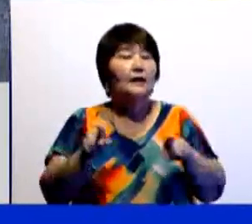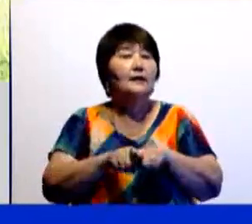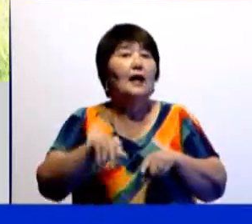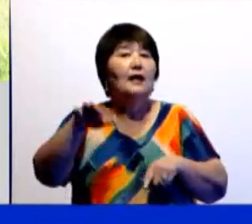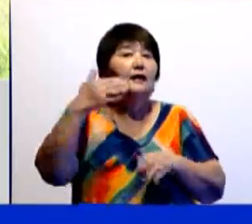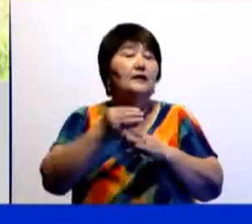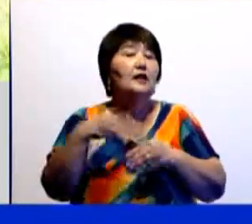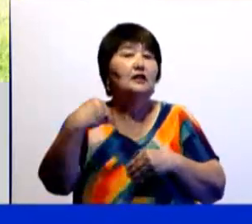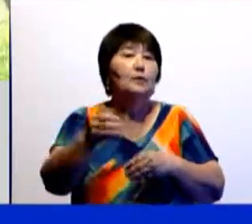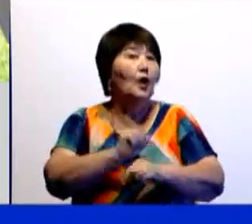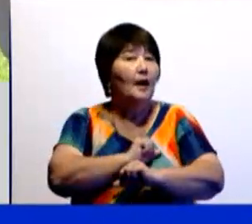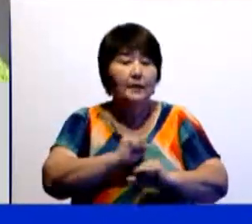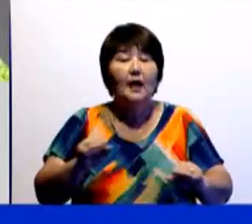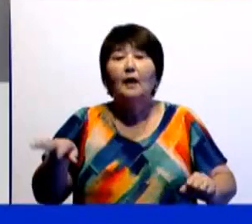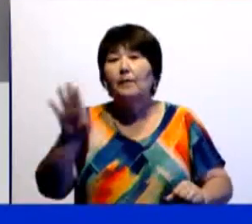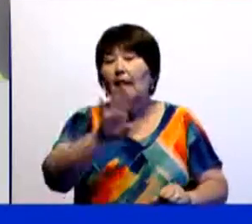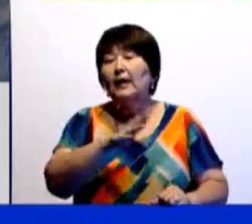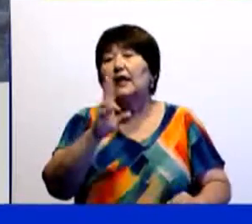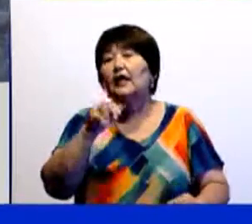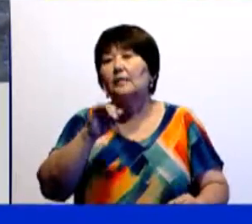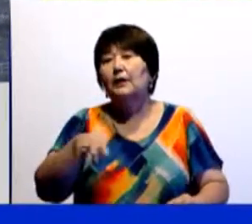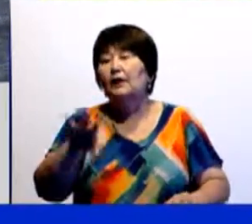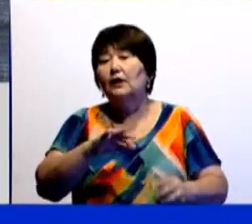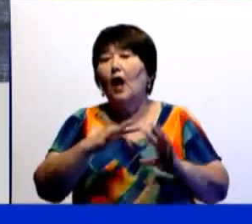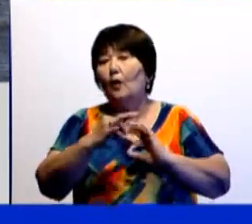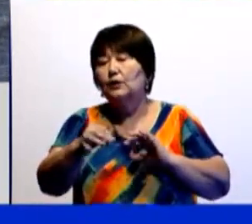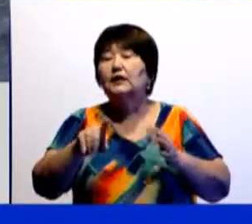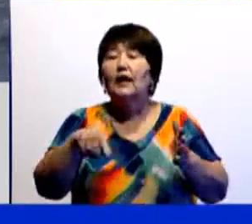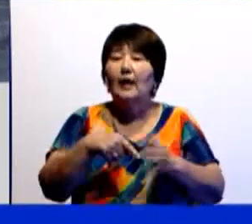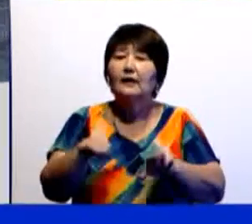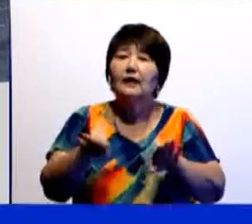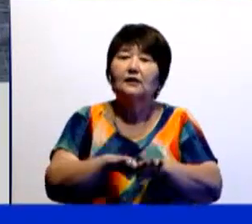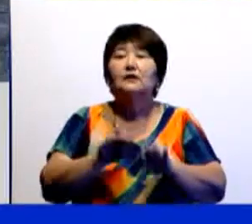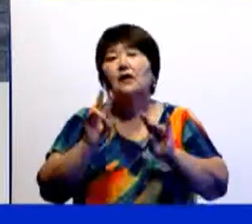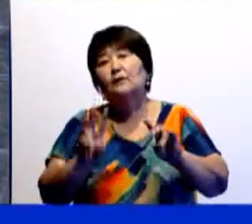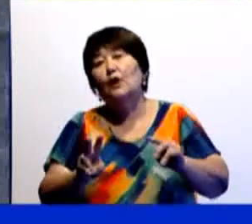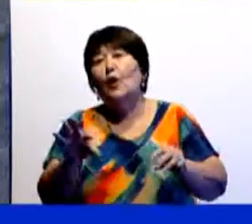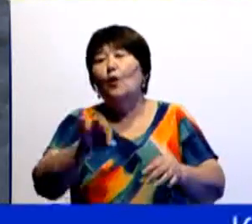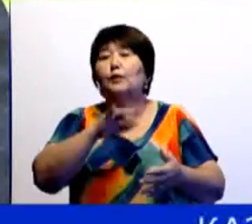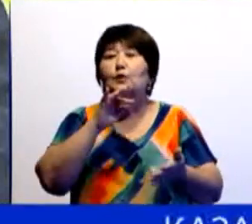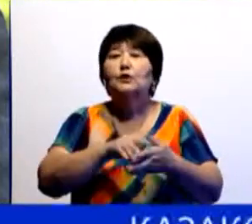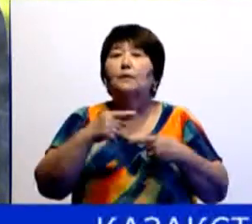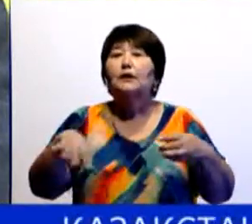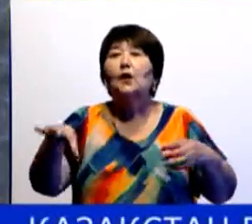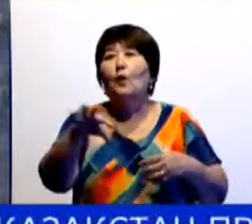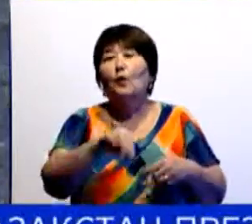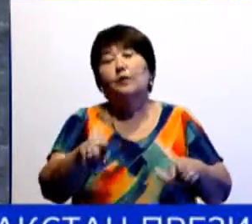берілмейді. Кепілге барлық кепілдердің түрі жарайды. Ауылдық жерде, қалалық жерде, басқа облыс орталығында, басқа облыстарда болса да болады.